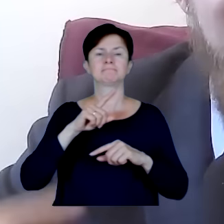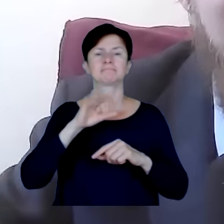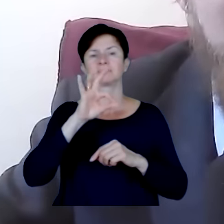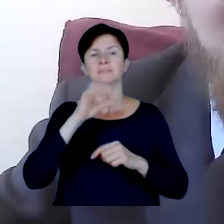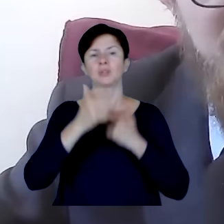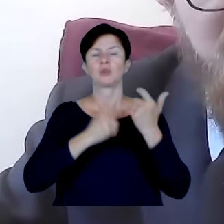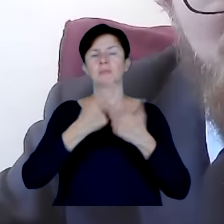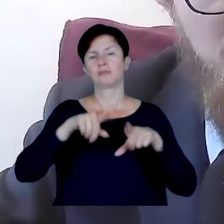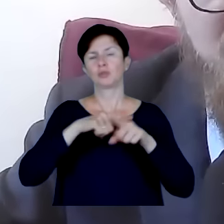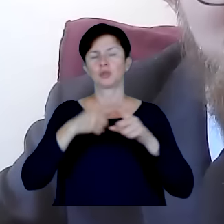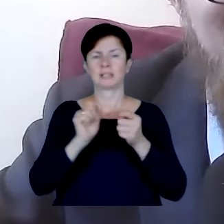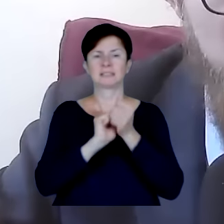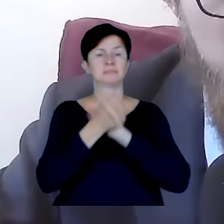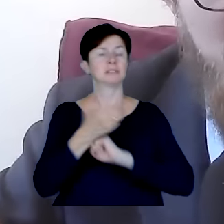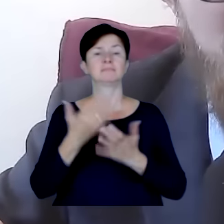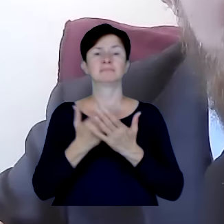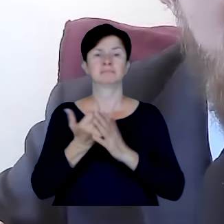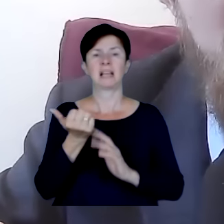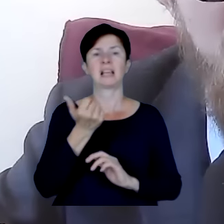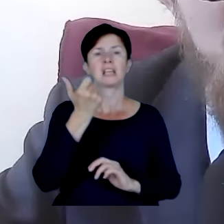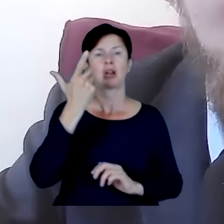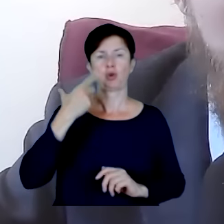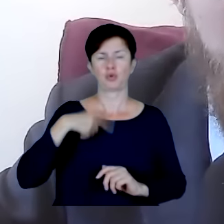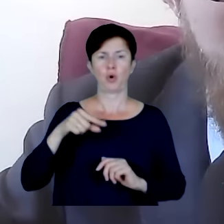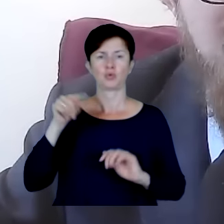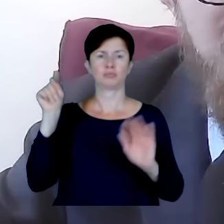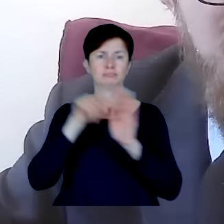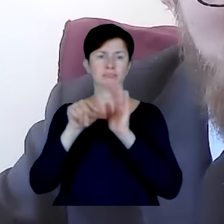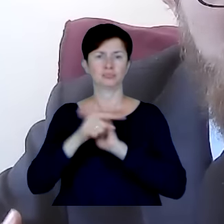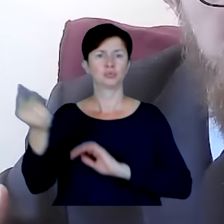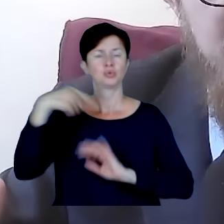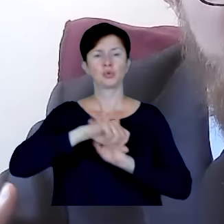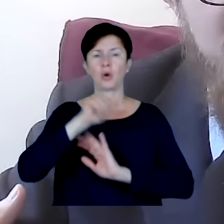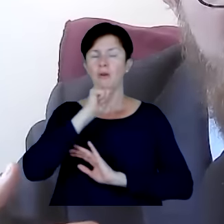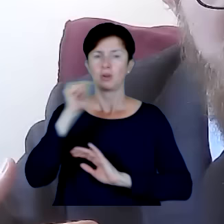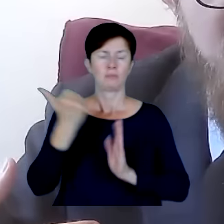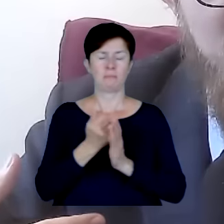prostu skala imigracji do Europy jest już tak duża, że